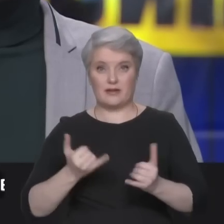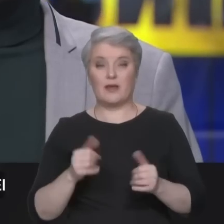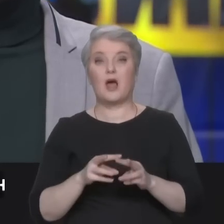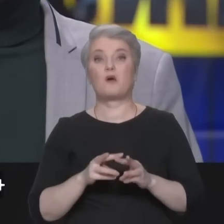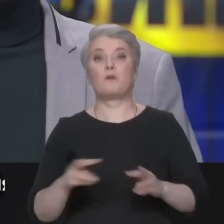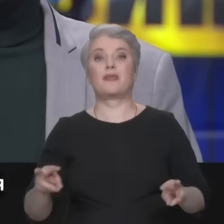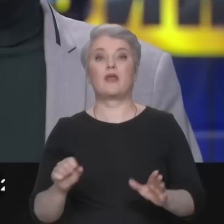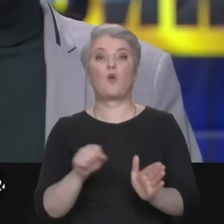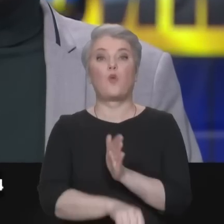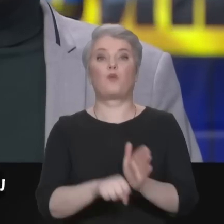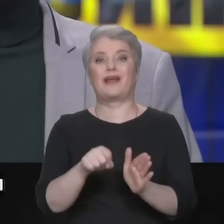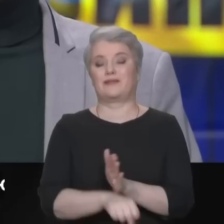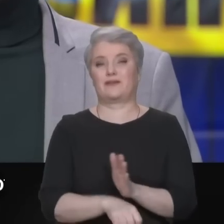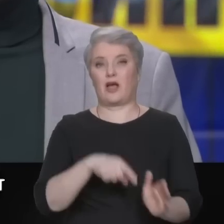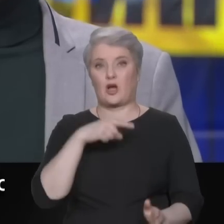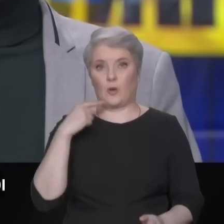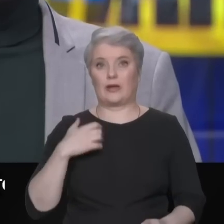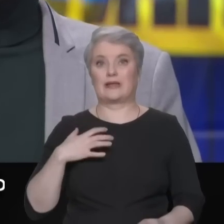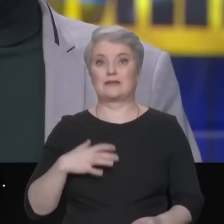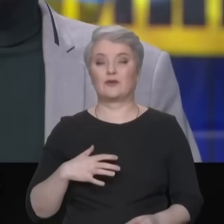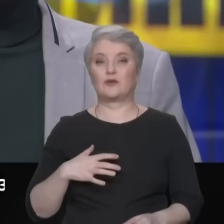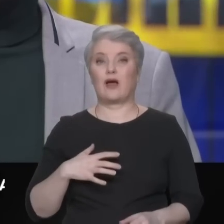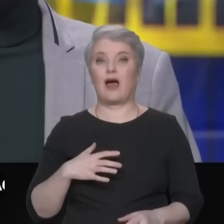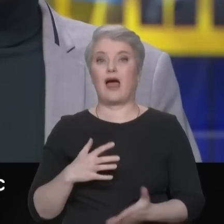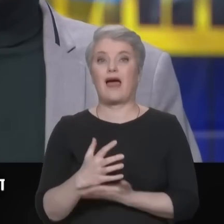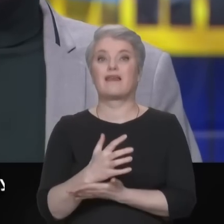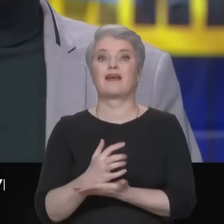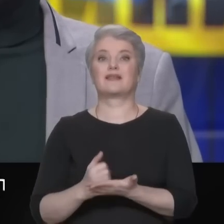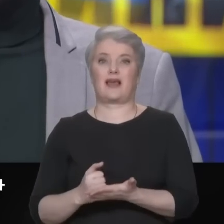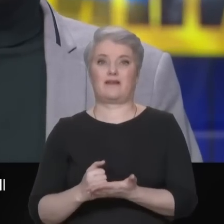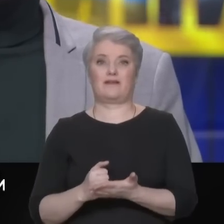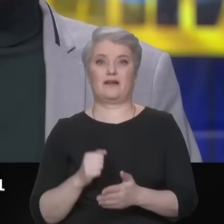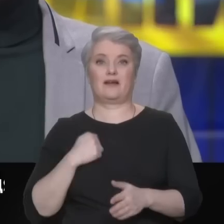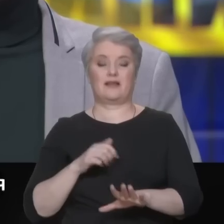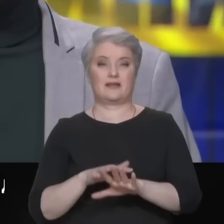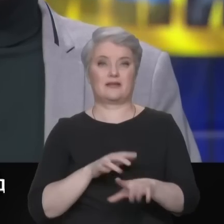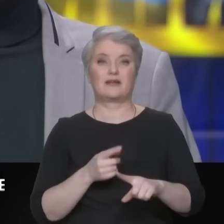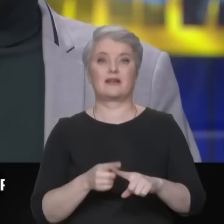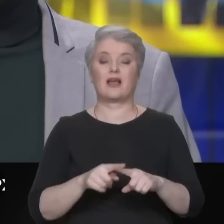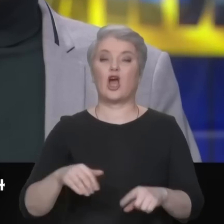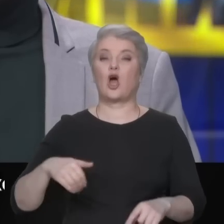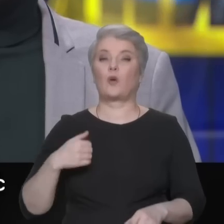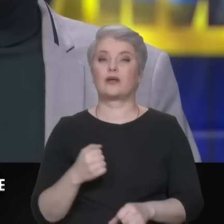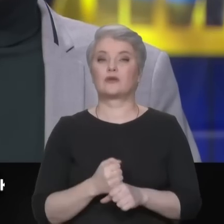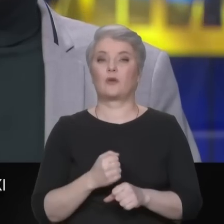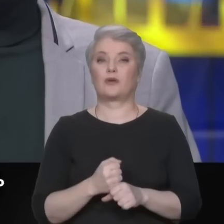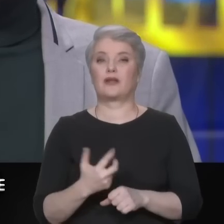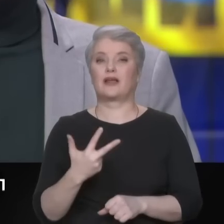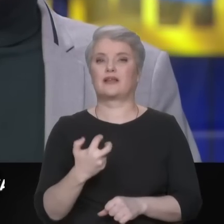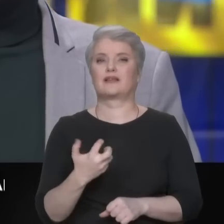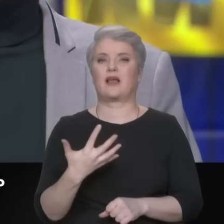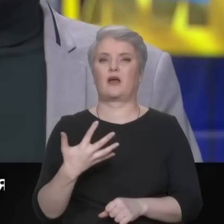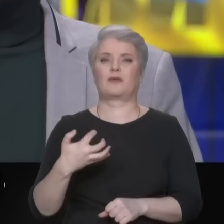Росії змушено оці от резерви, оці от авангарди, оці от регулярні сили, які вони хотіли зробити оцей